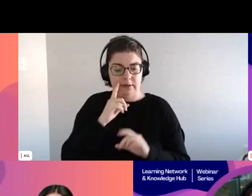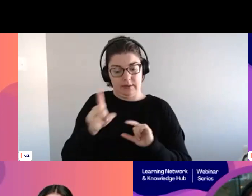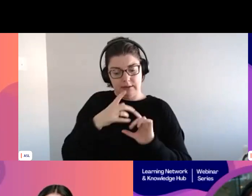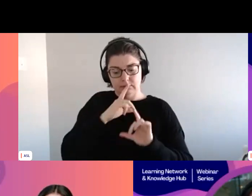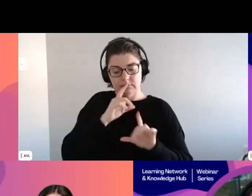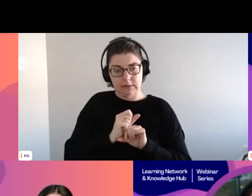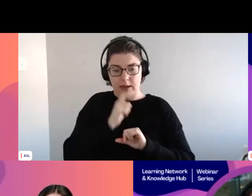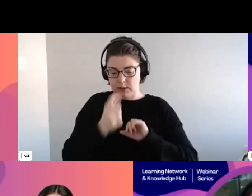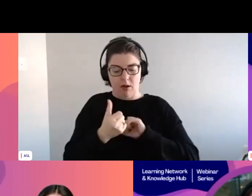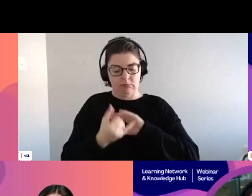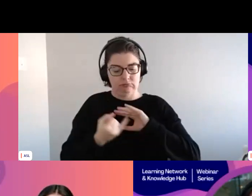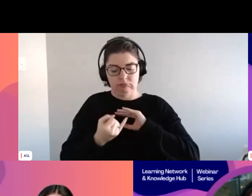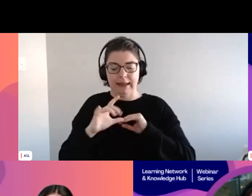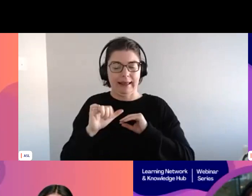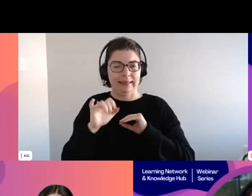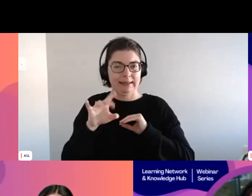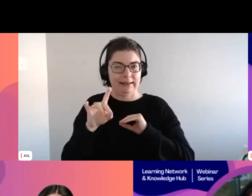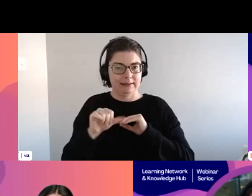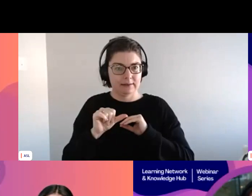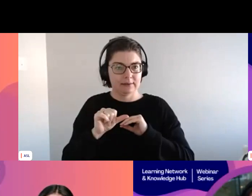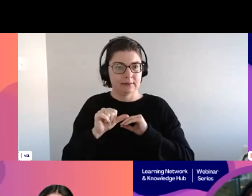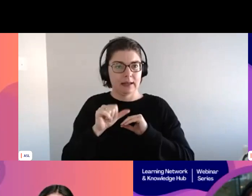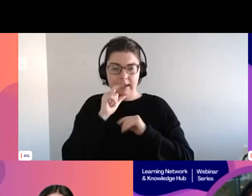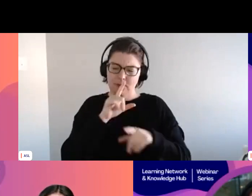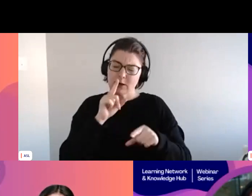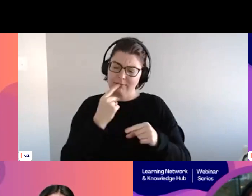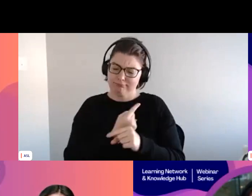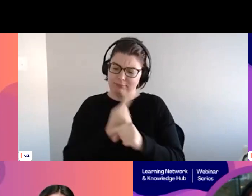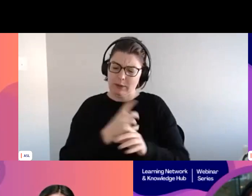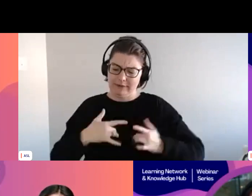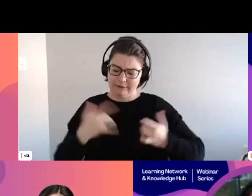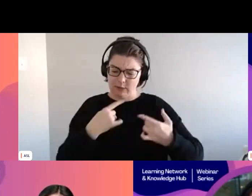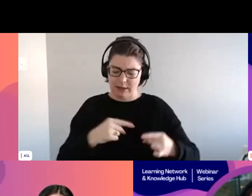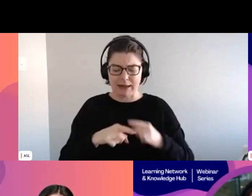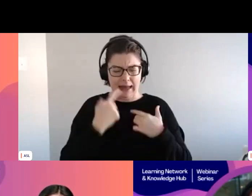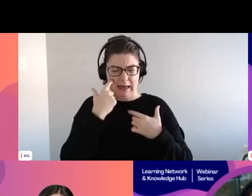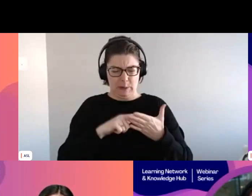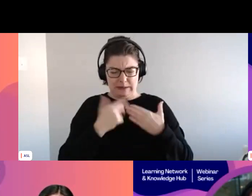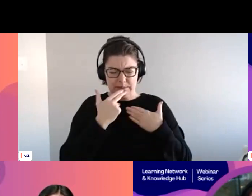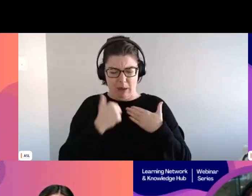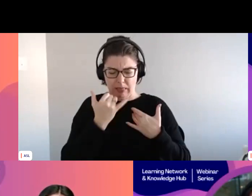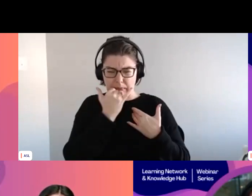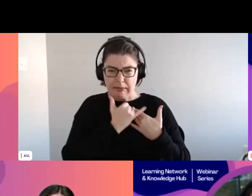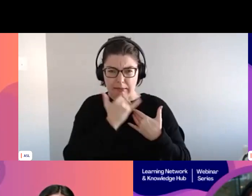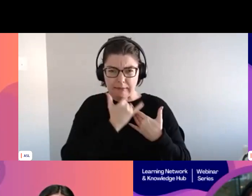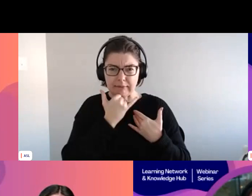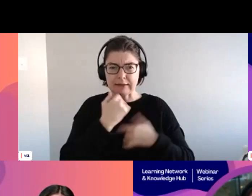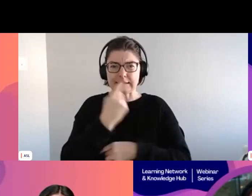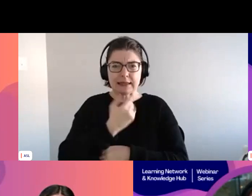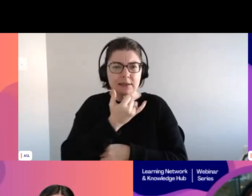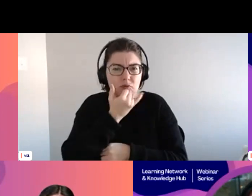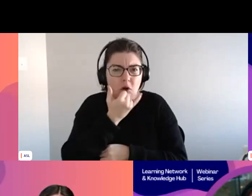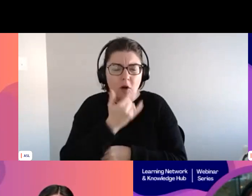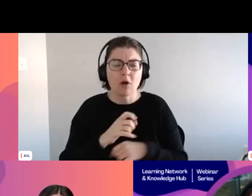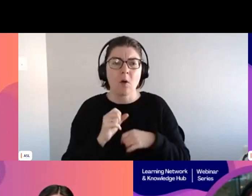que nous avons étudié ensemble et on a pu donc établir que je n'avais pas été entendu et ni compris et donc